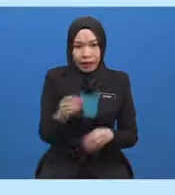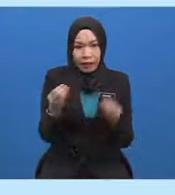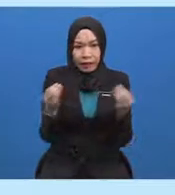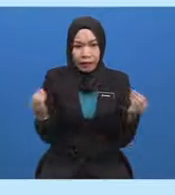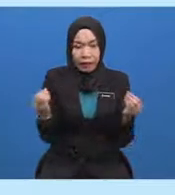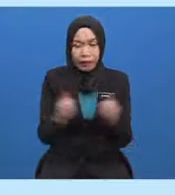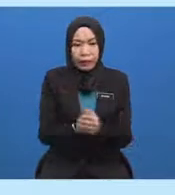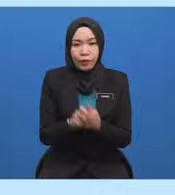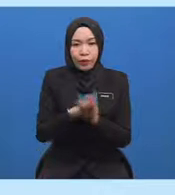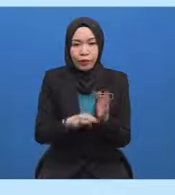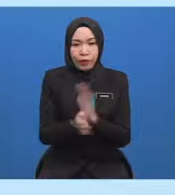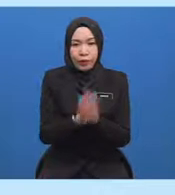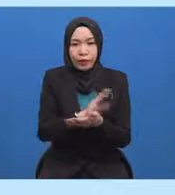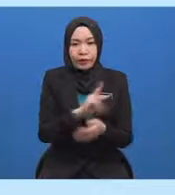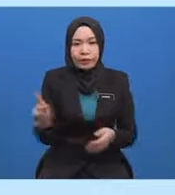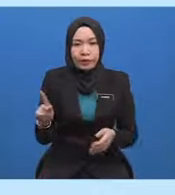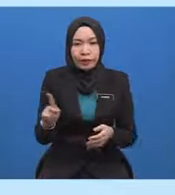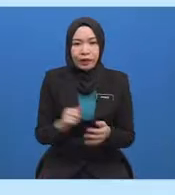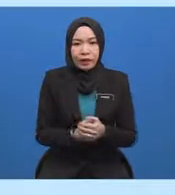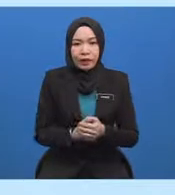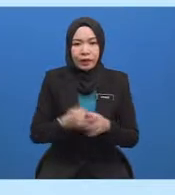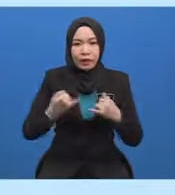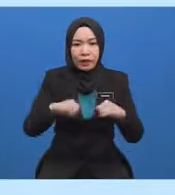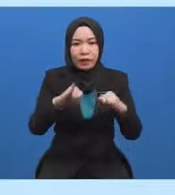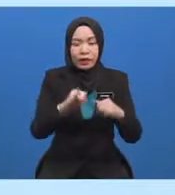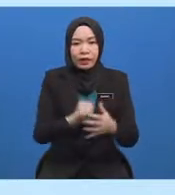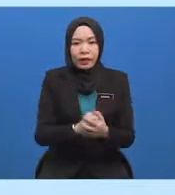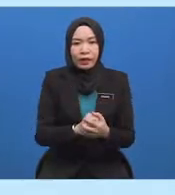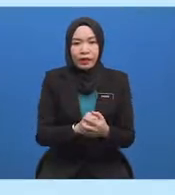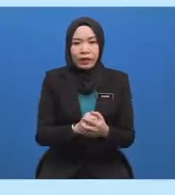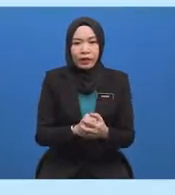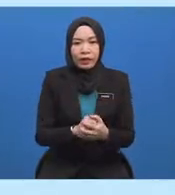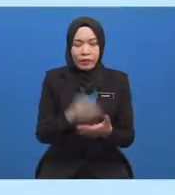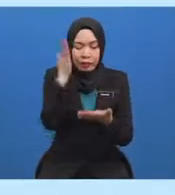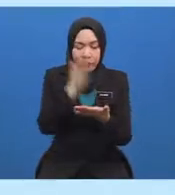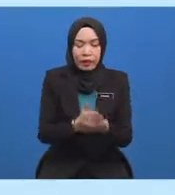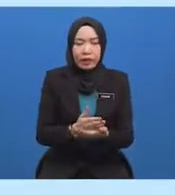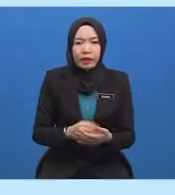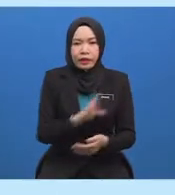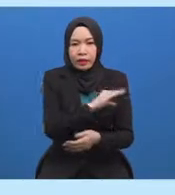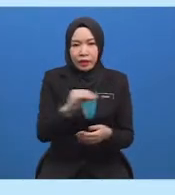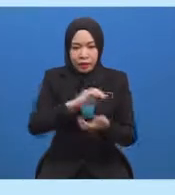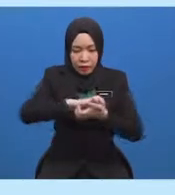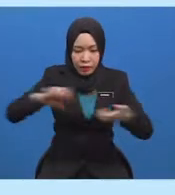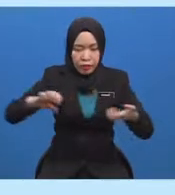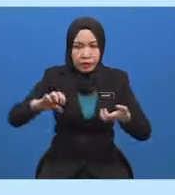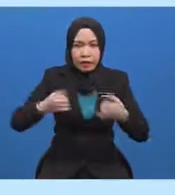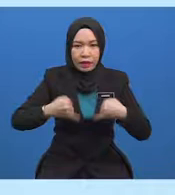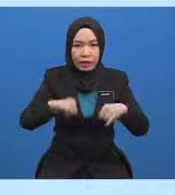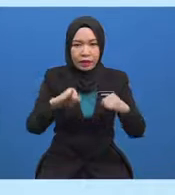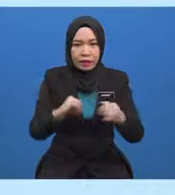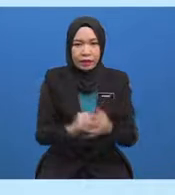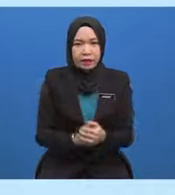menyebabkan lalu lintas tergendala kerusakan kepada Jalan Raya menyebabkan